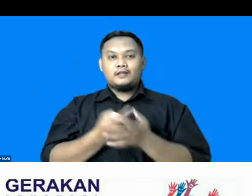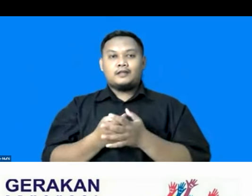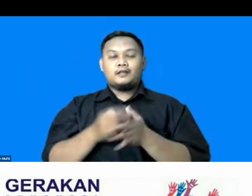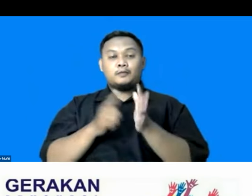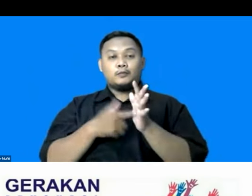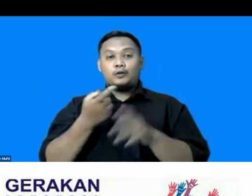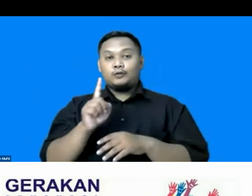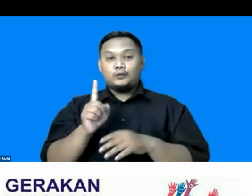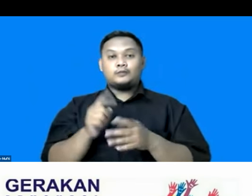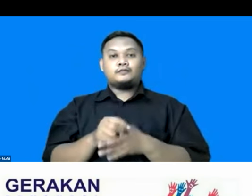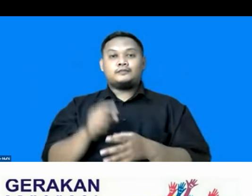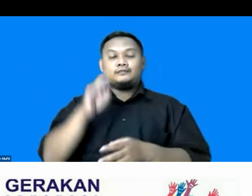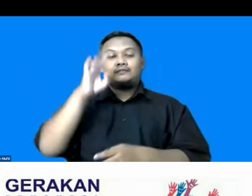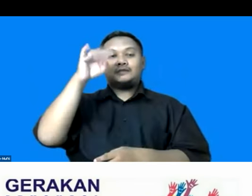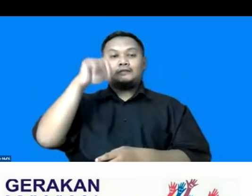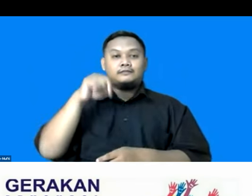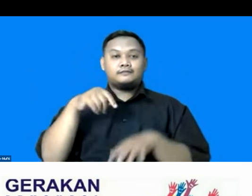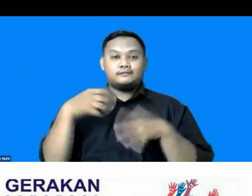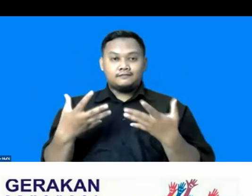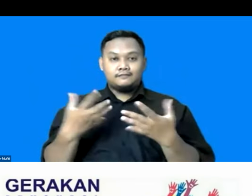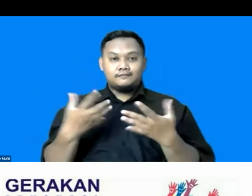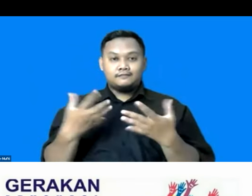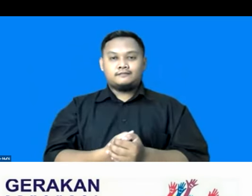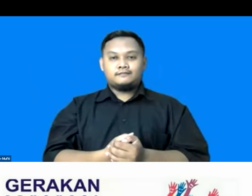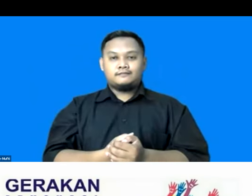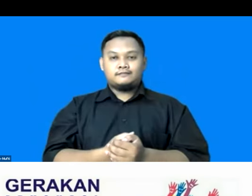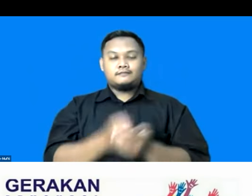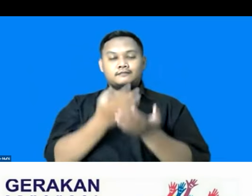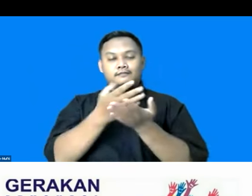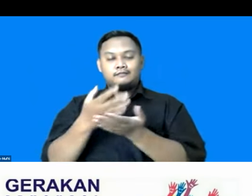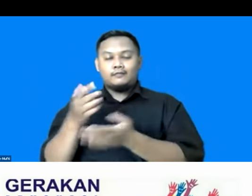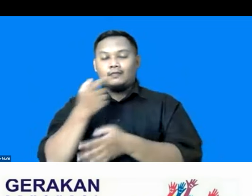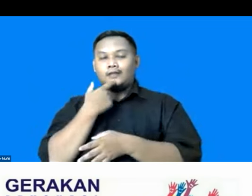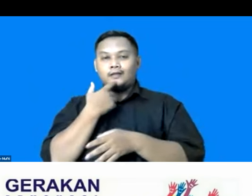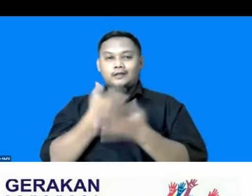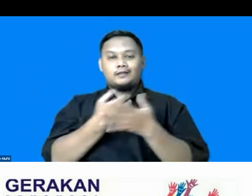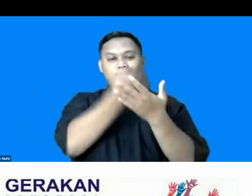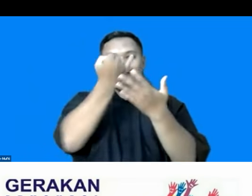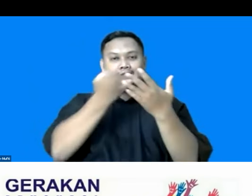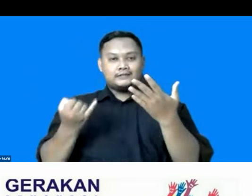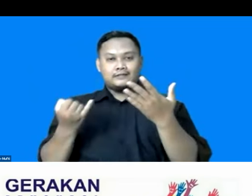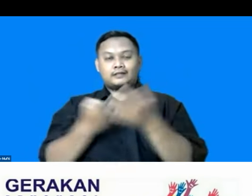Acara kita hari ini, siang hari ini adalah sharing tentang desain,